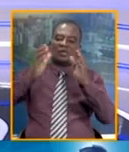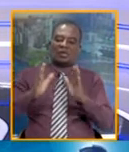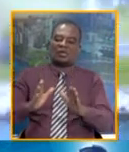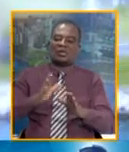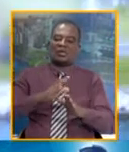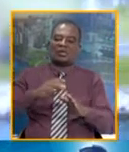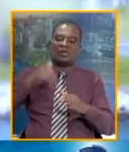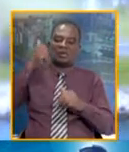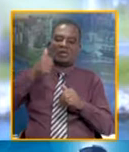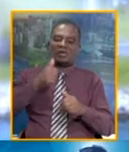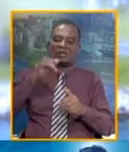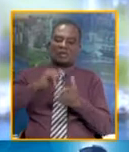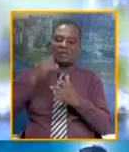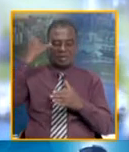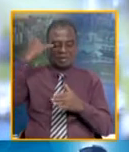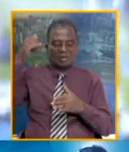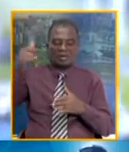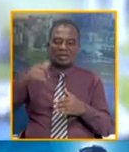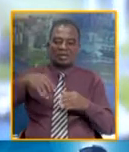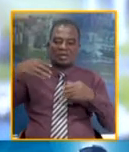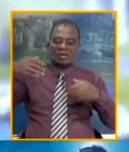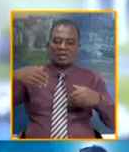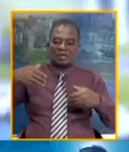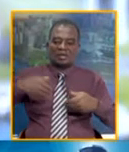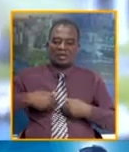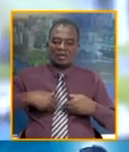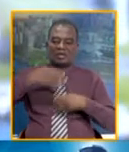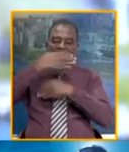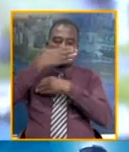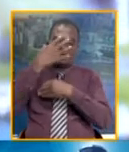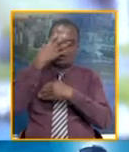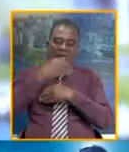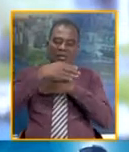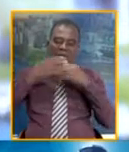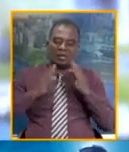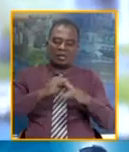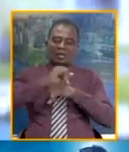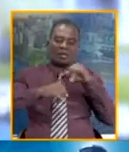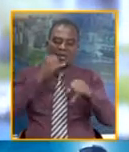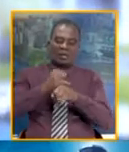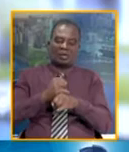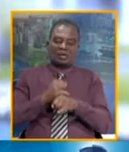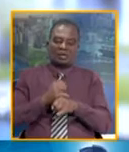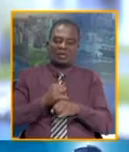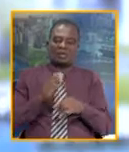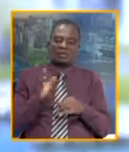active. C'est une initiative de la Jeune Chambre internationale Côte d'Ivoire.